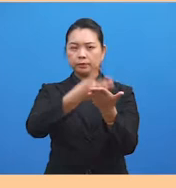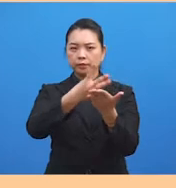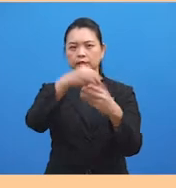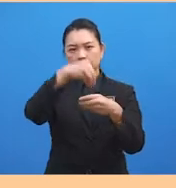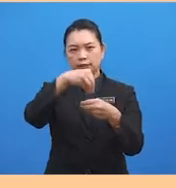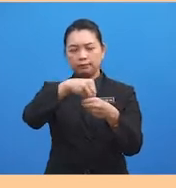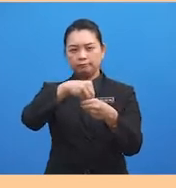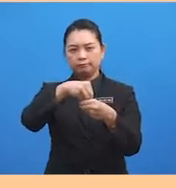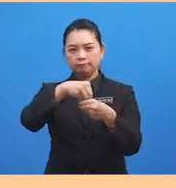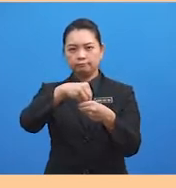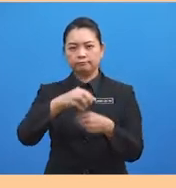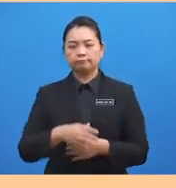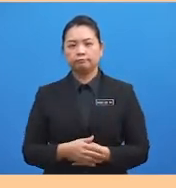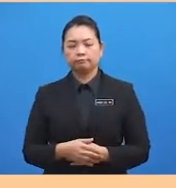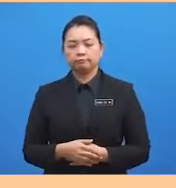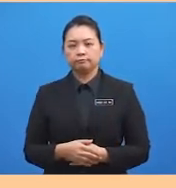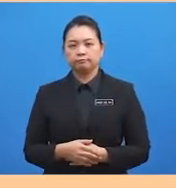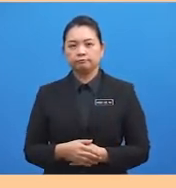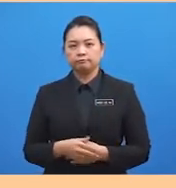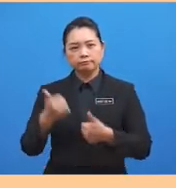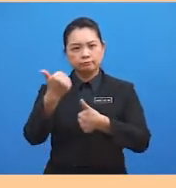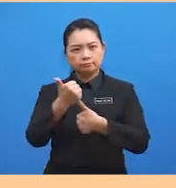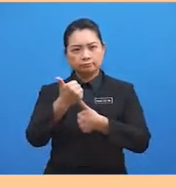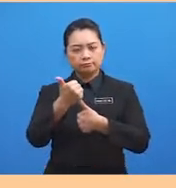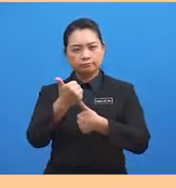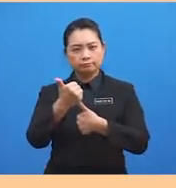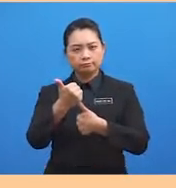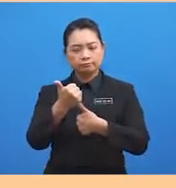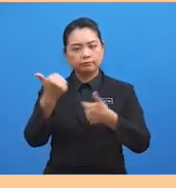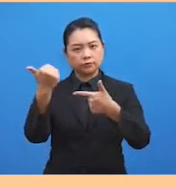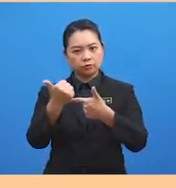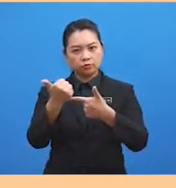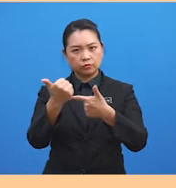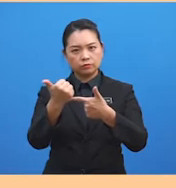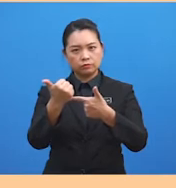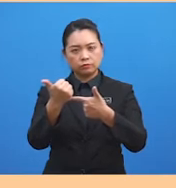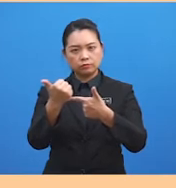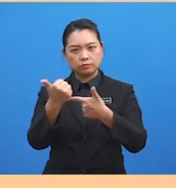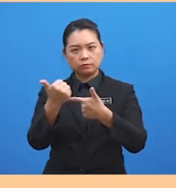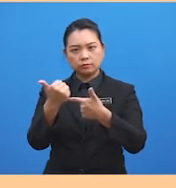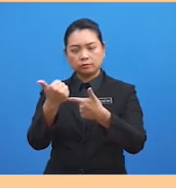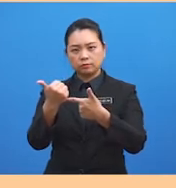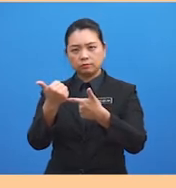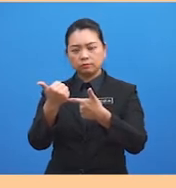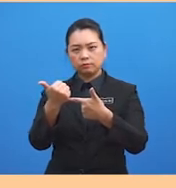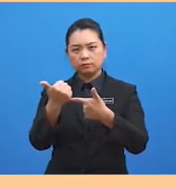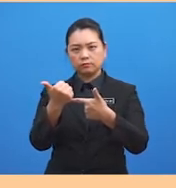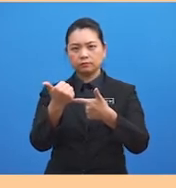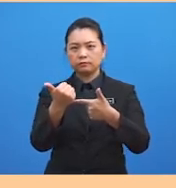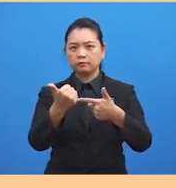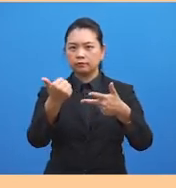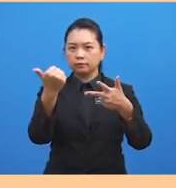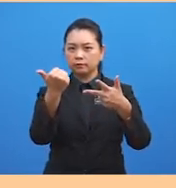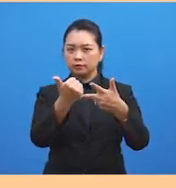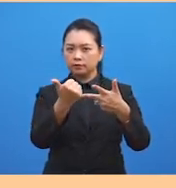dalaman? 1. Share. 2. Modal daripada keuntungan iaitu